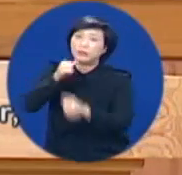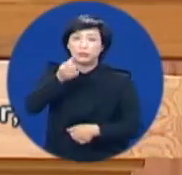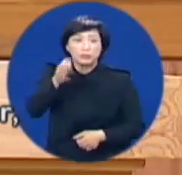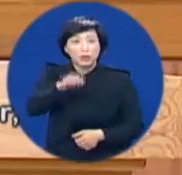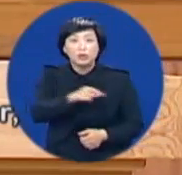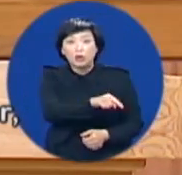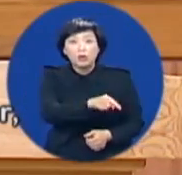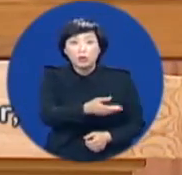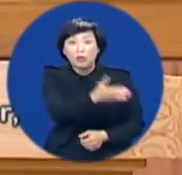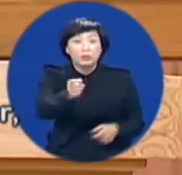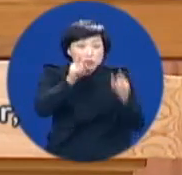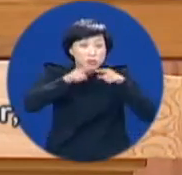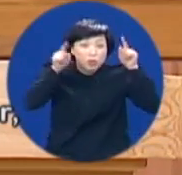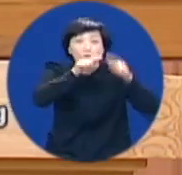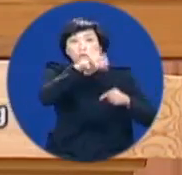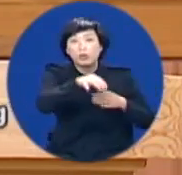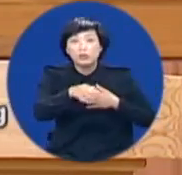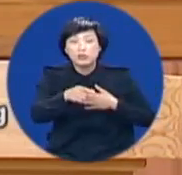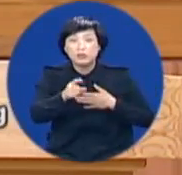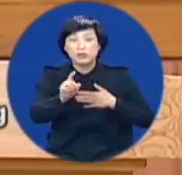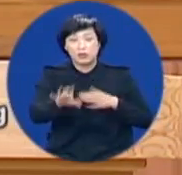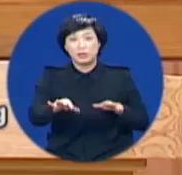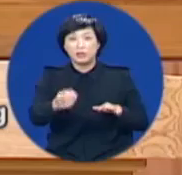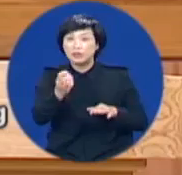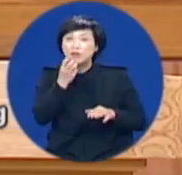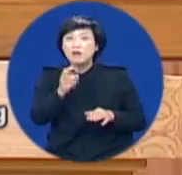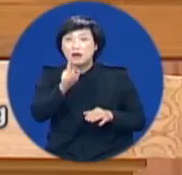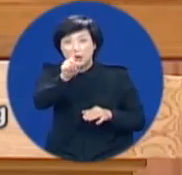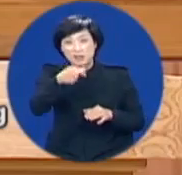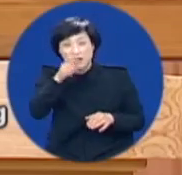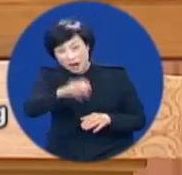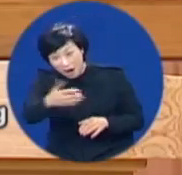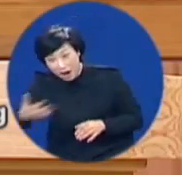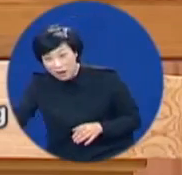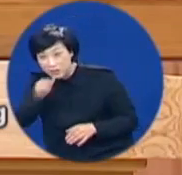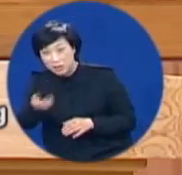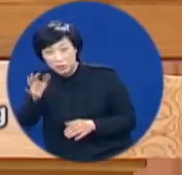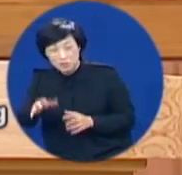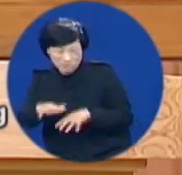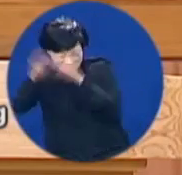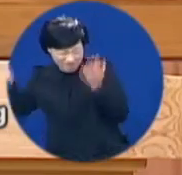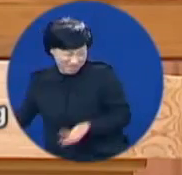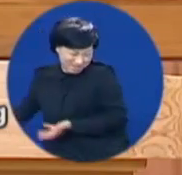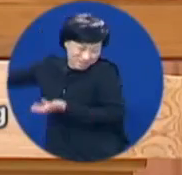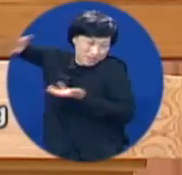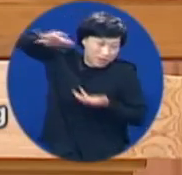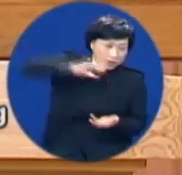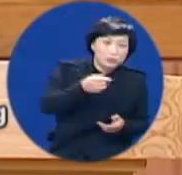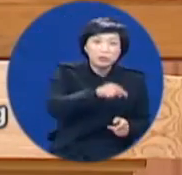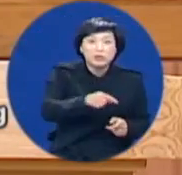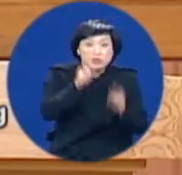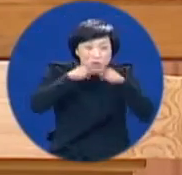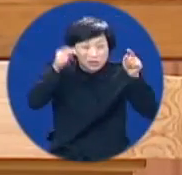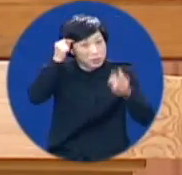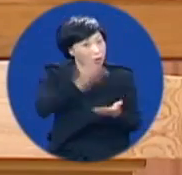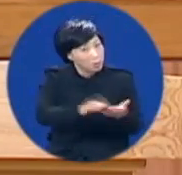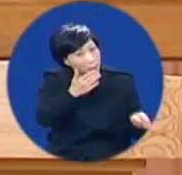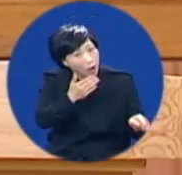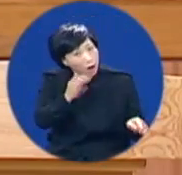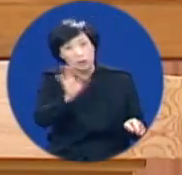터서도 서운하지 않아요. 지옥불이 여러분 서늘할 수 있는 곳인 줄